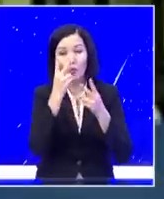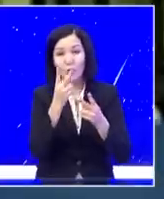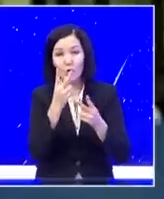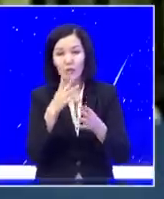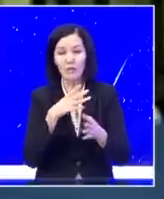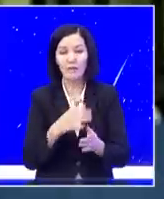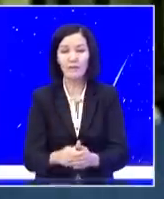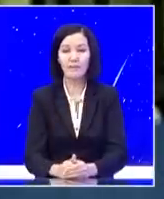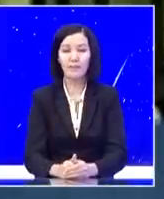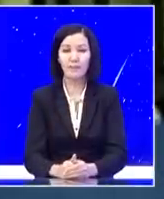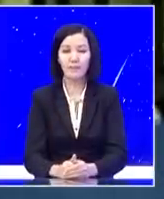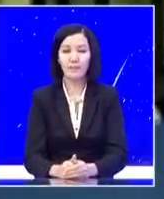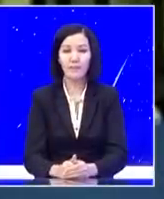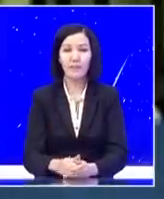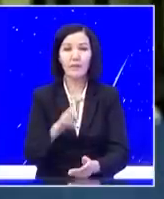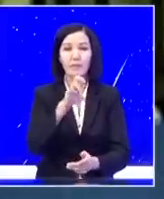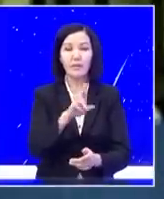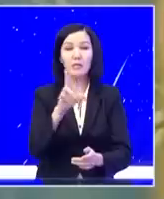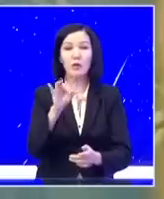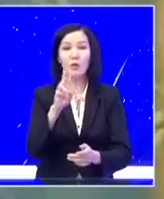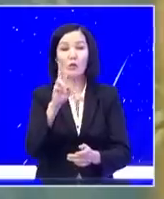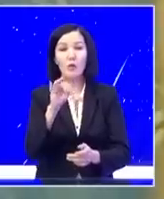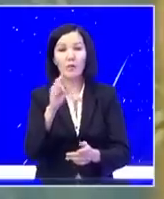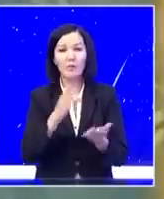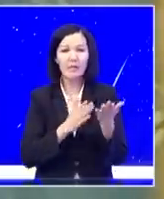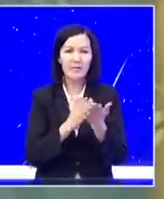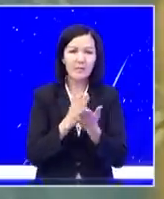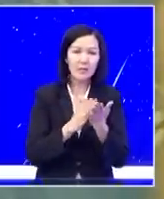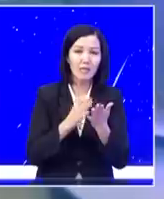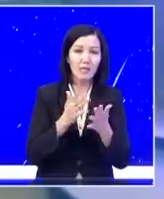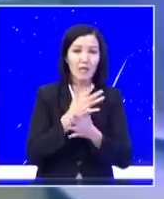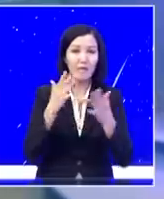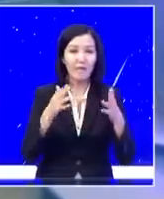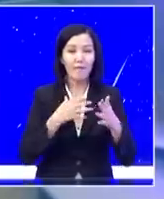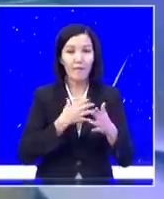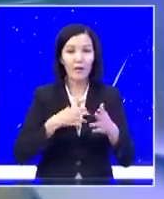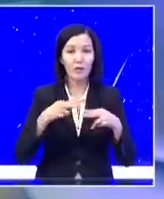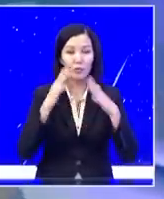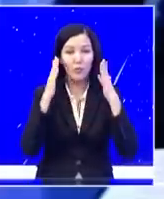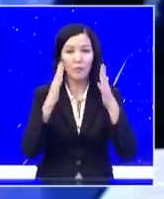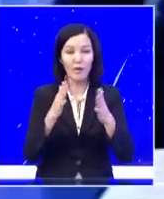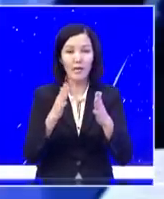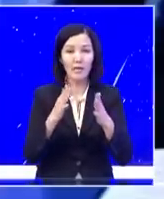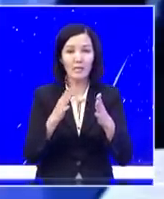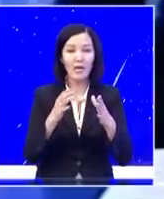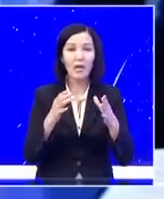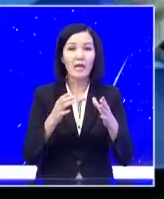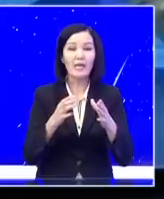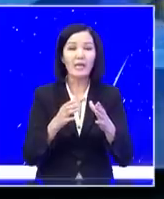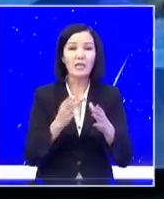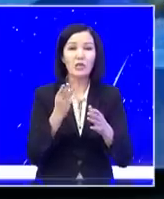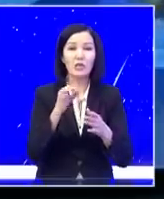жеткіздік. Бейсен Құранбек кадр мәселесіне де көп көңіл бөлді. Облыс билігінен мамандардың штат санын көбейтуді